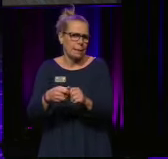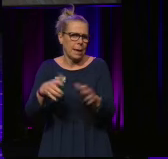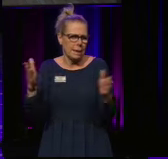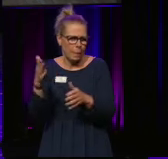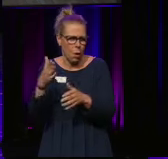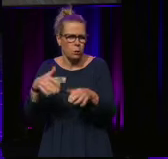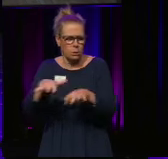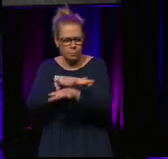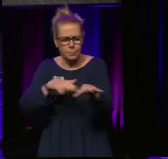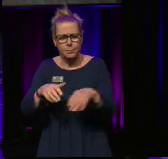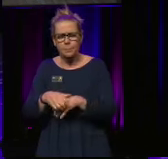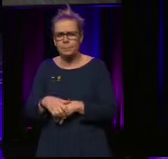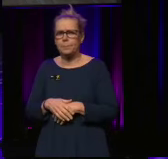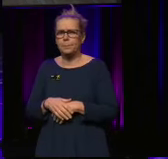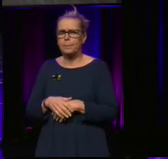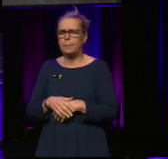har ju